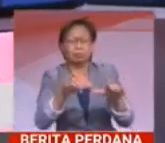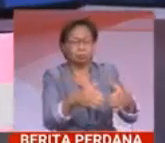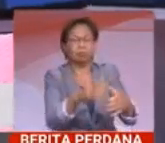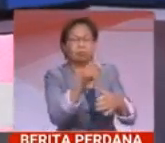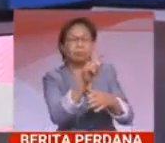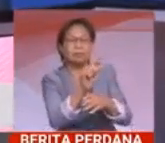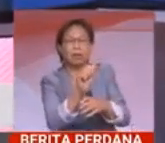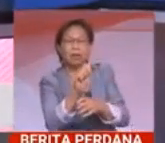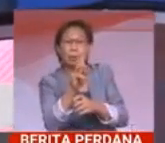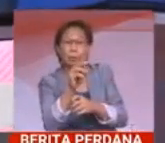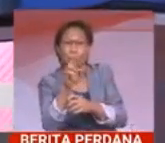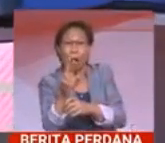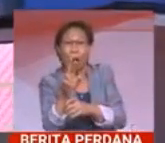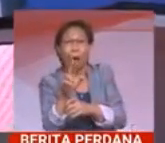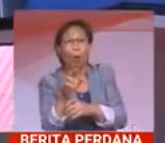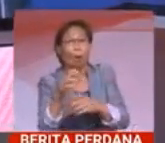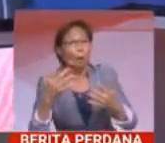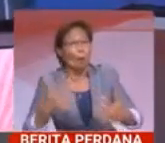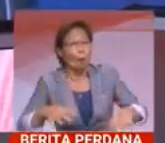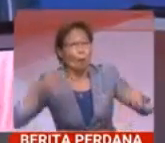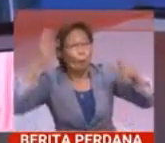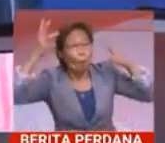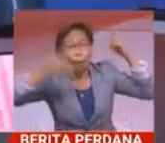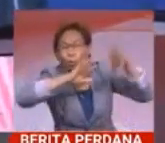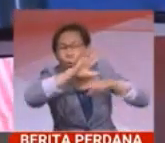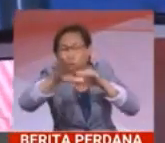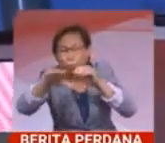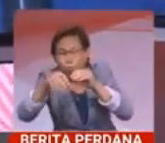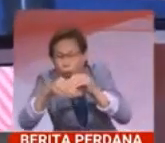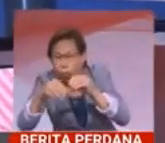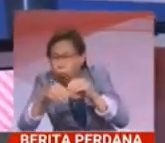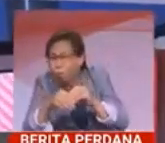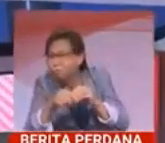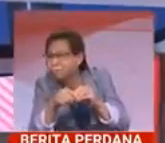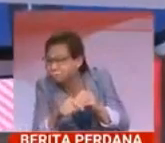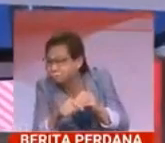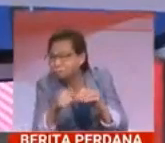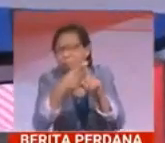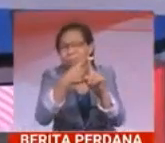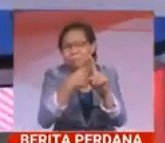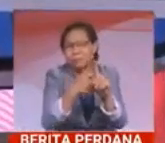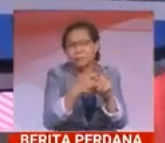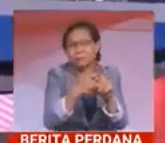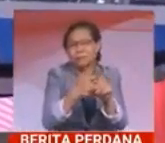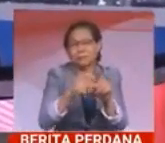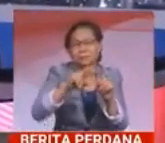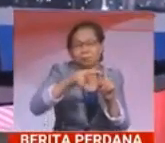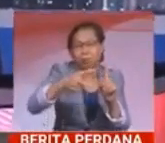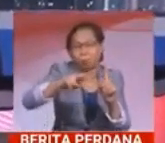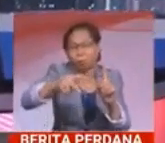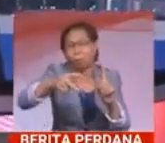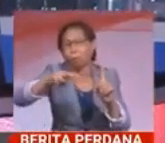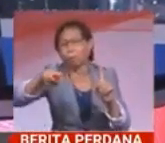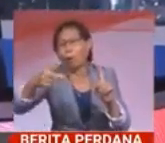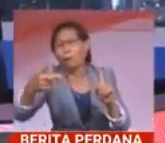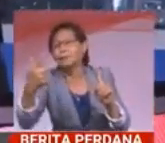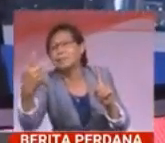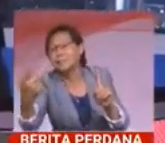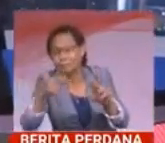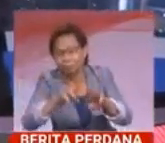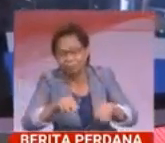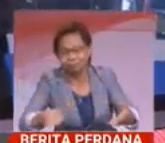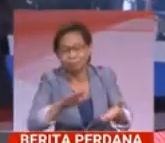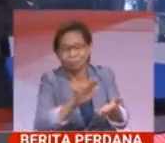fase tower lebih membimbangkan kesemua pertambahan khai berkenaan adalah dari generasi ketiga melibatkan pelajar